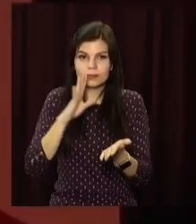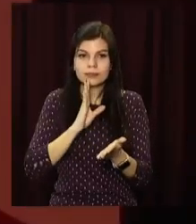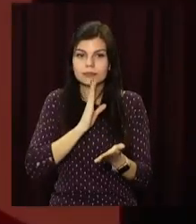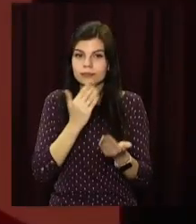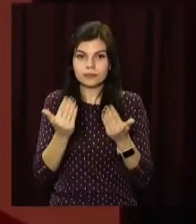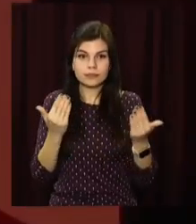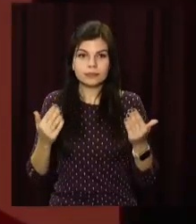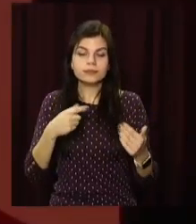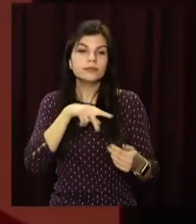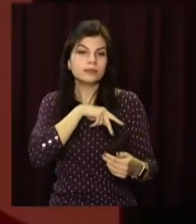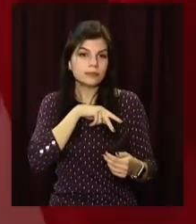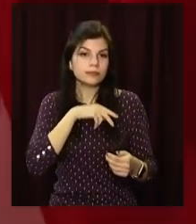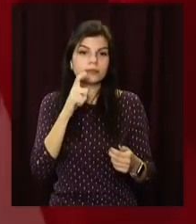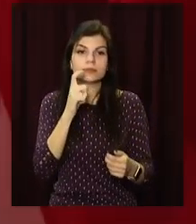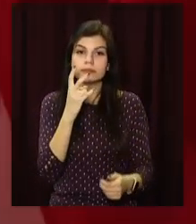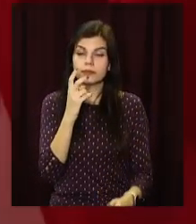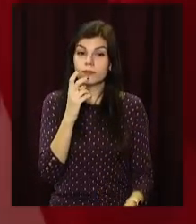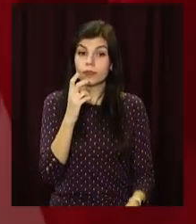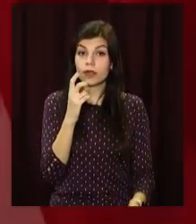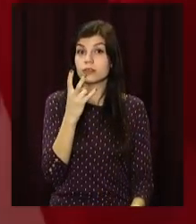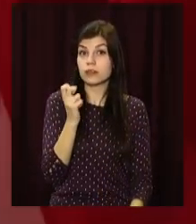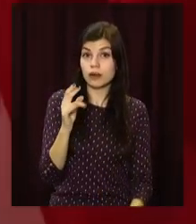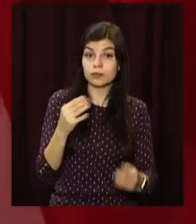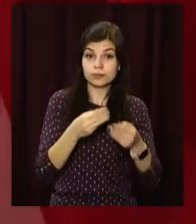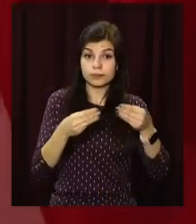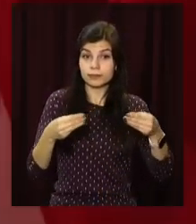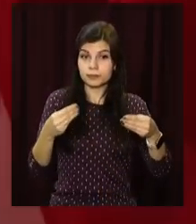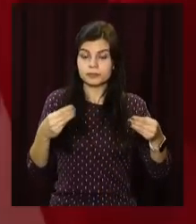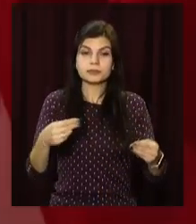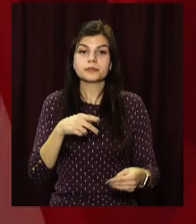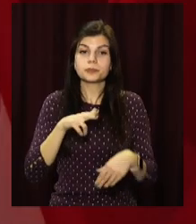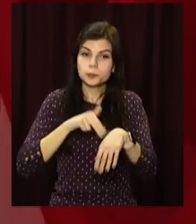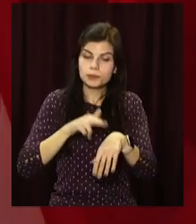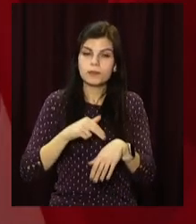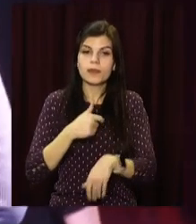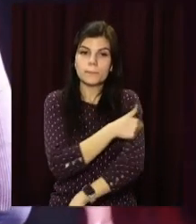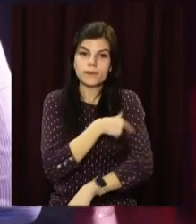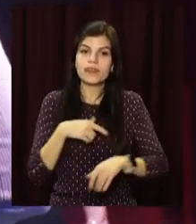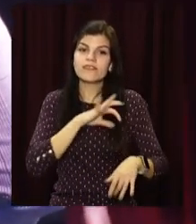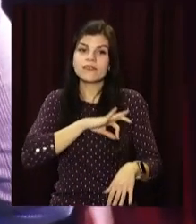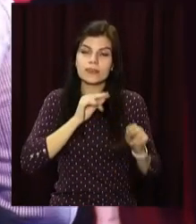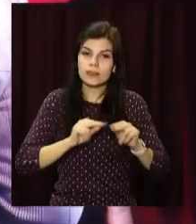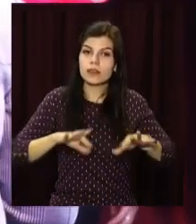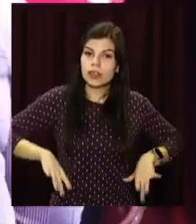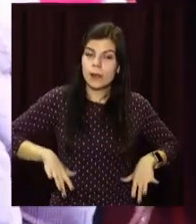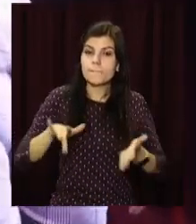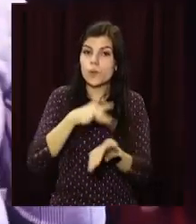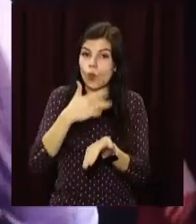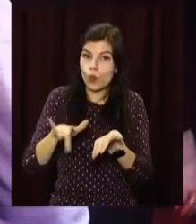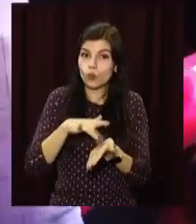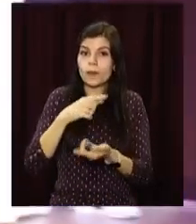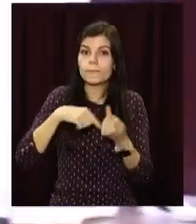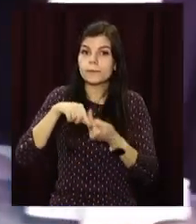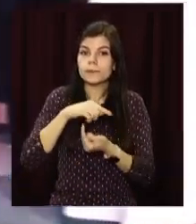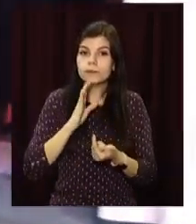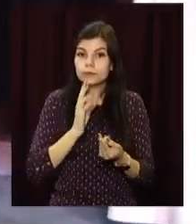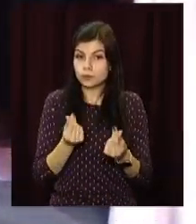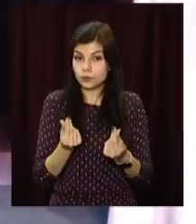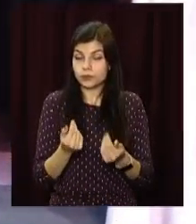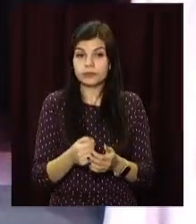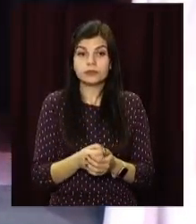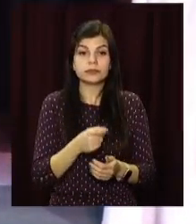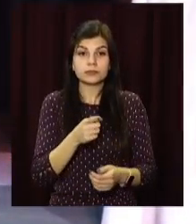Відзнаки, грамоти та подарунки з нагоди свята отримали поліціянтки, медики, виховательки, тренерки, бухгалтерки, підприємиці.